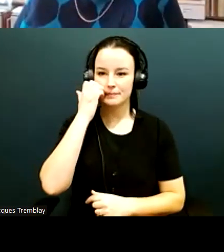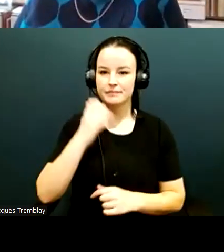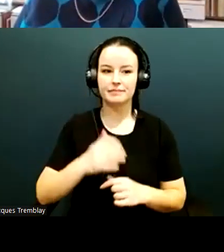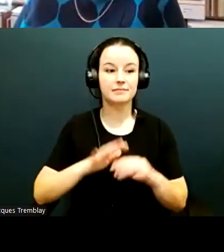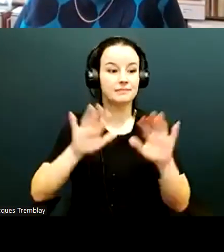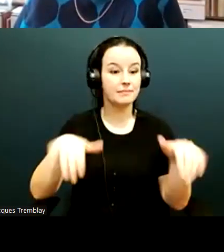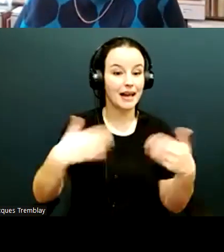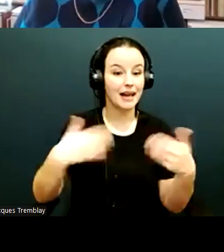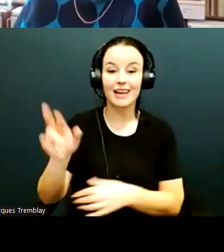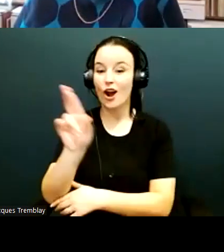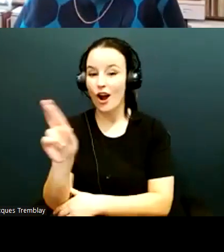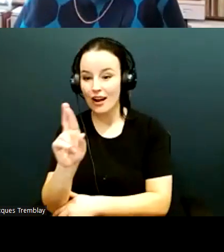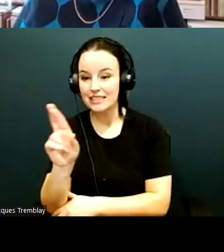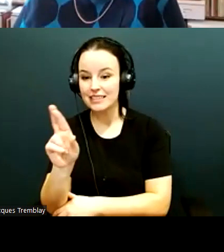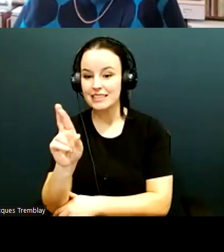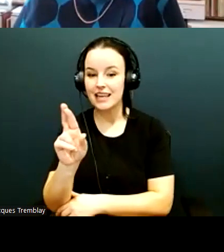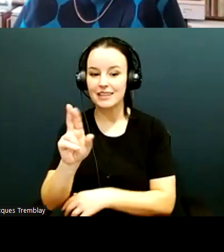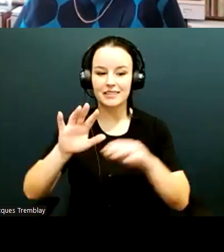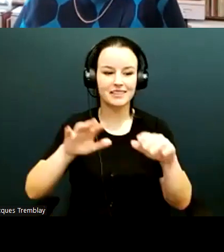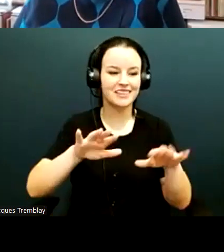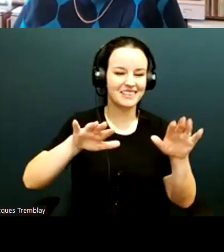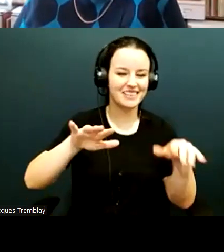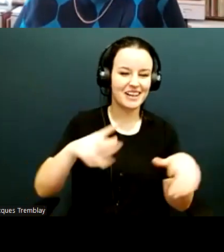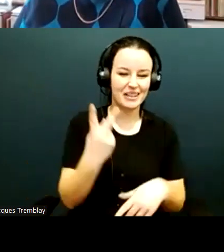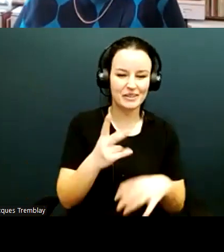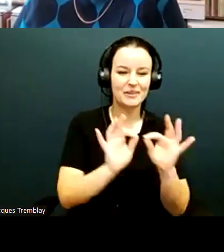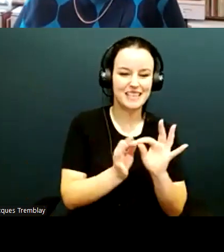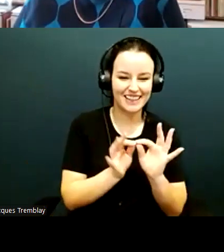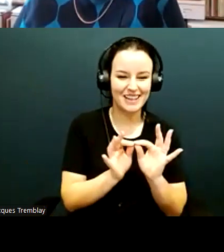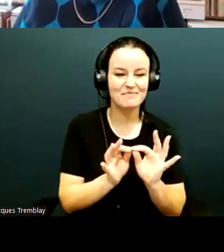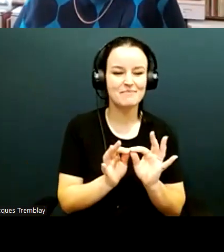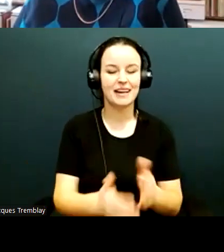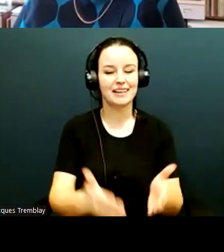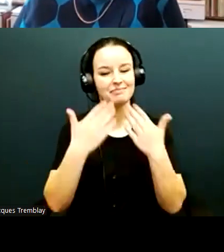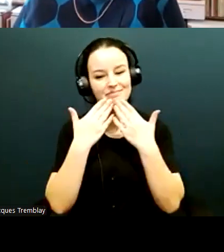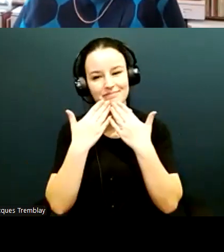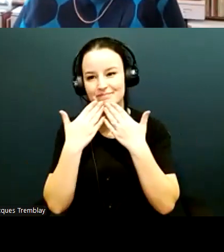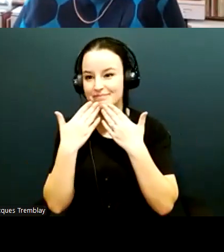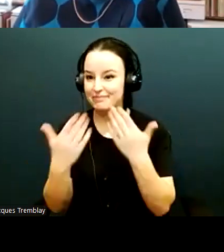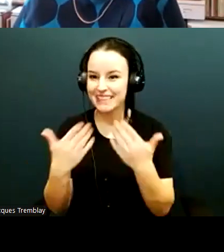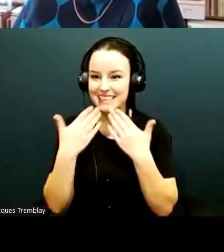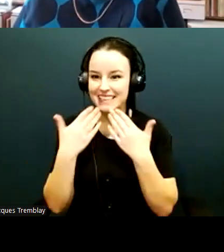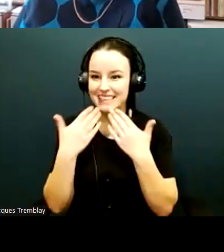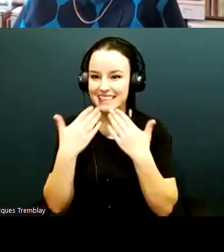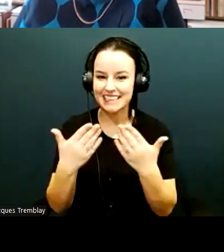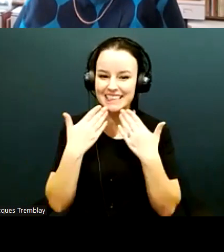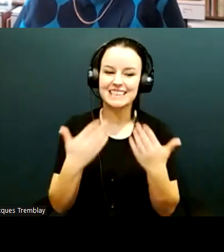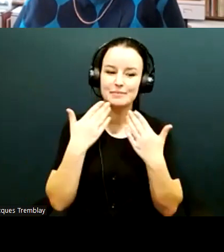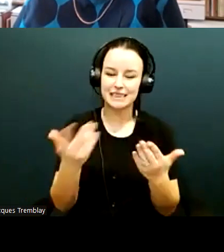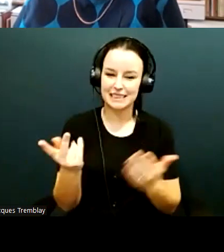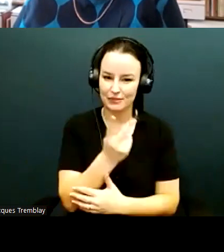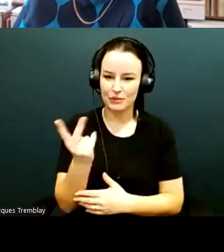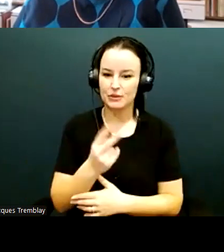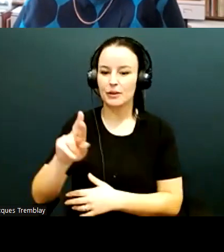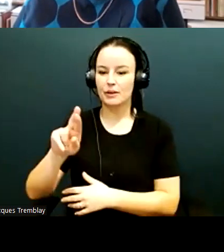Marie, Roxane, et puis Marie, Jacques et Joël pour le service d'interprétation en langage des signes. Merci beaucoup.